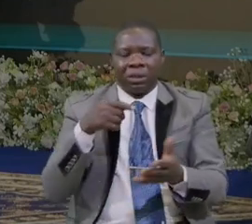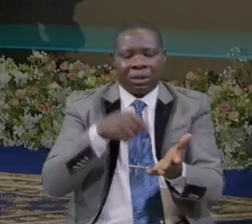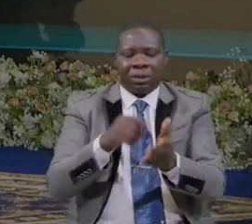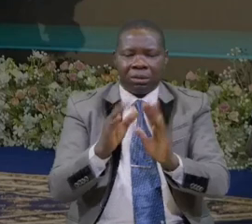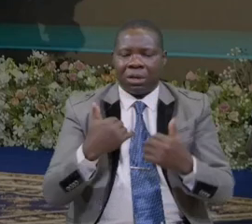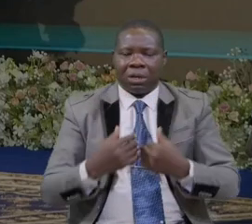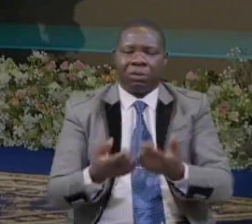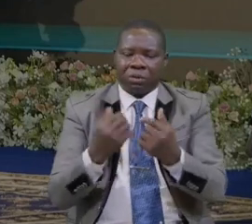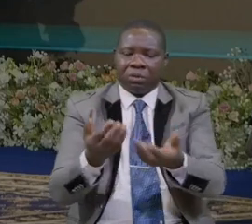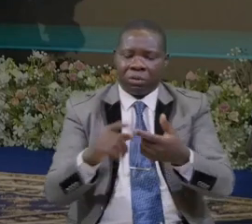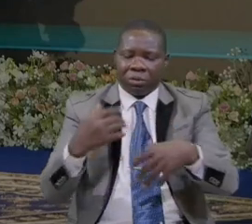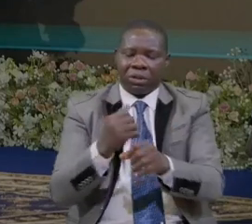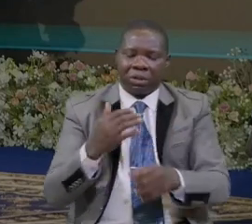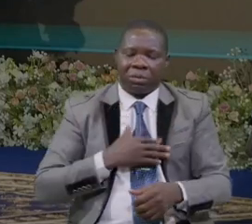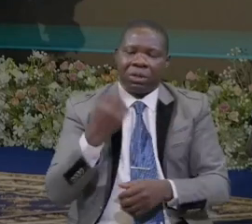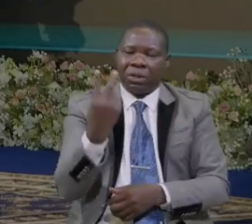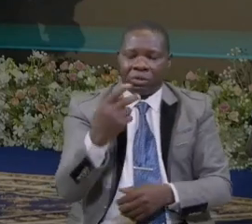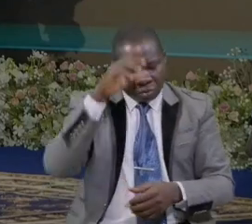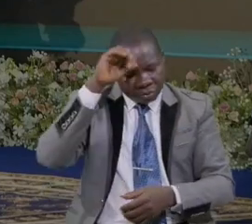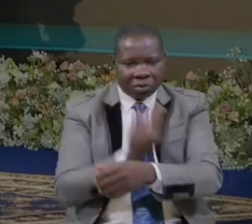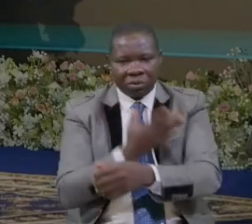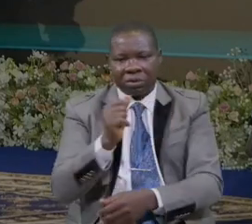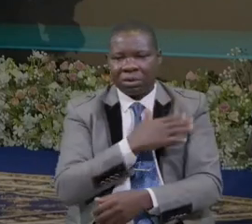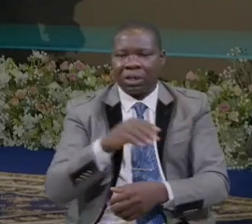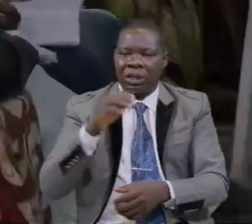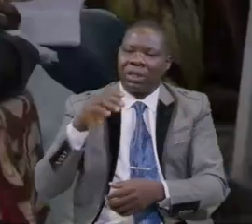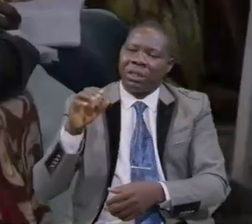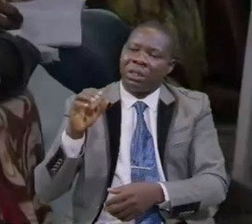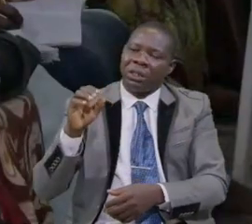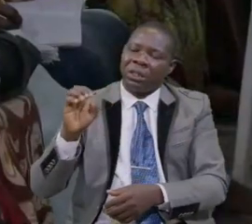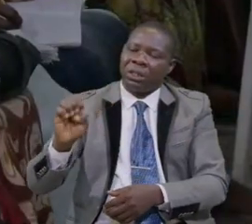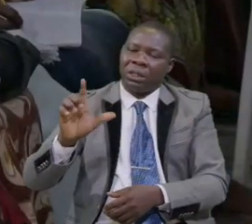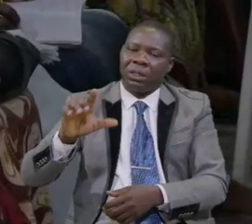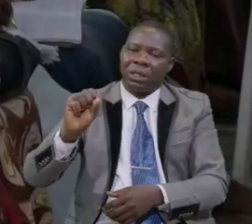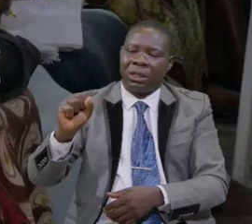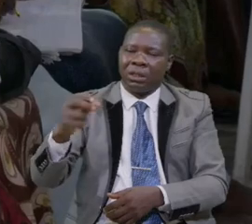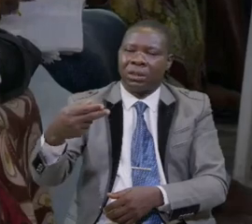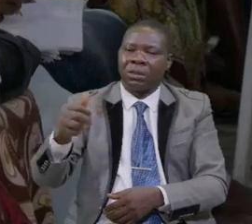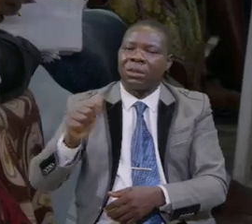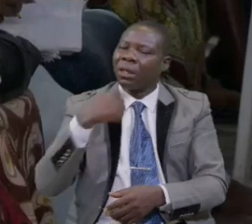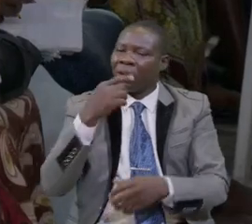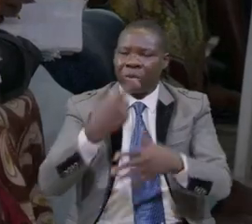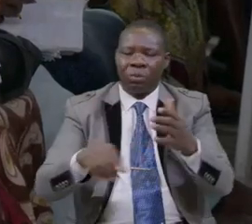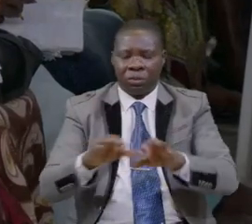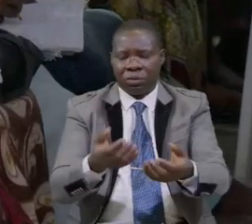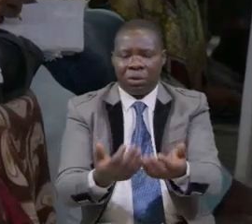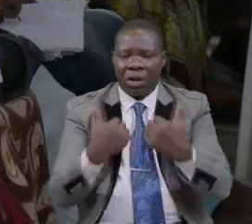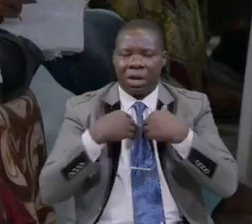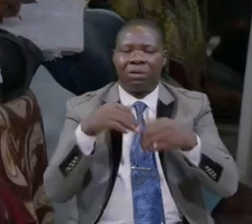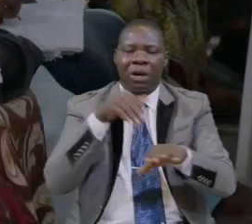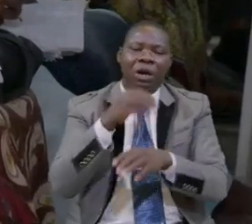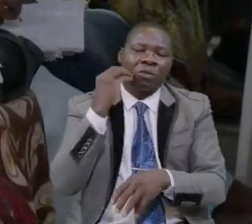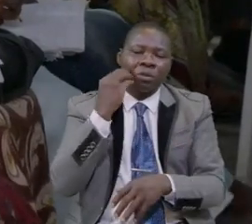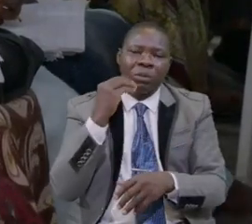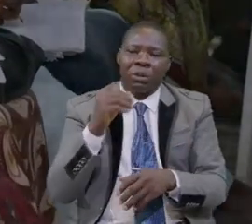veulent prendre mes deux fils. Élisée a dit, qu'est-ce que tu as à la maison? Il n'a pas dit,